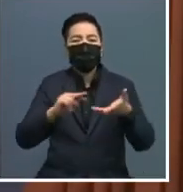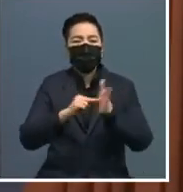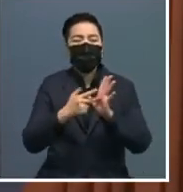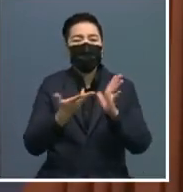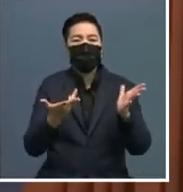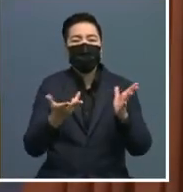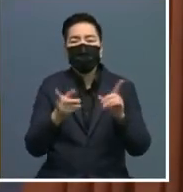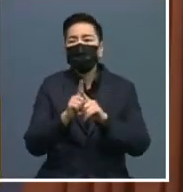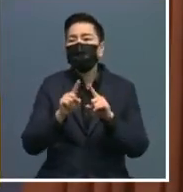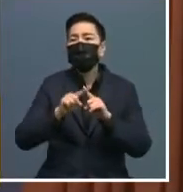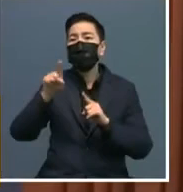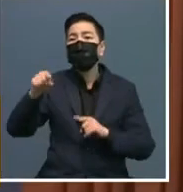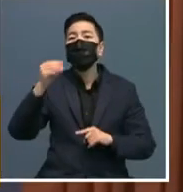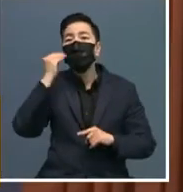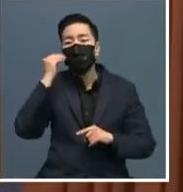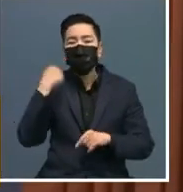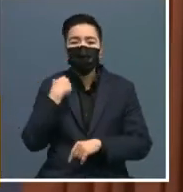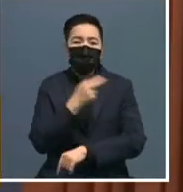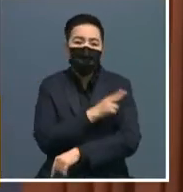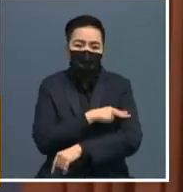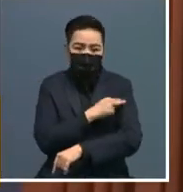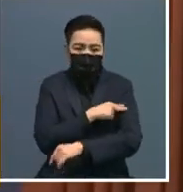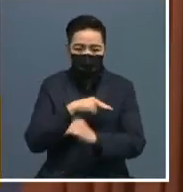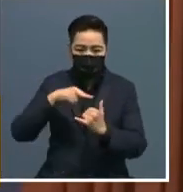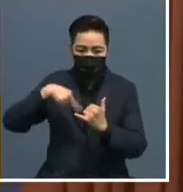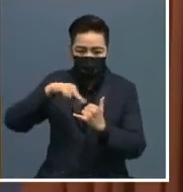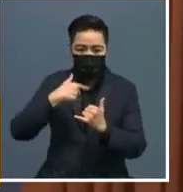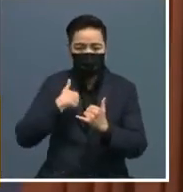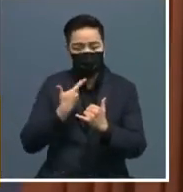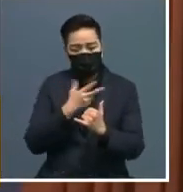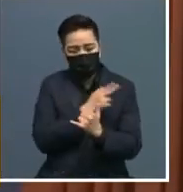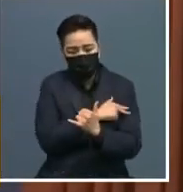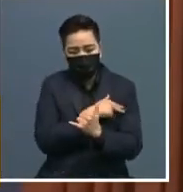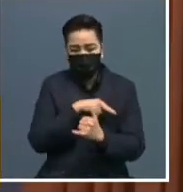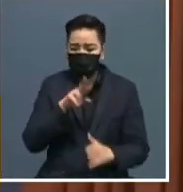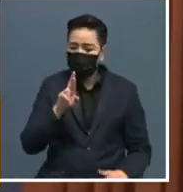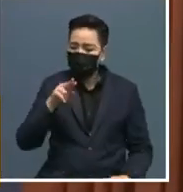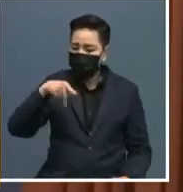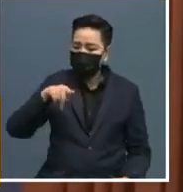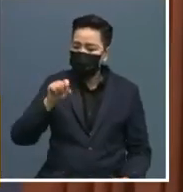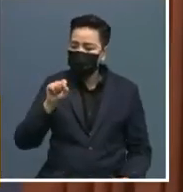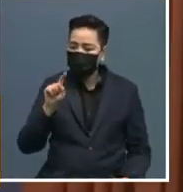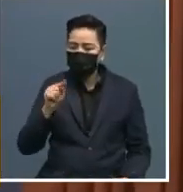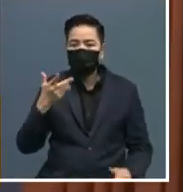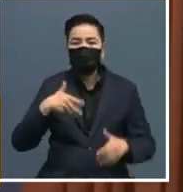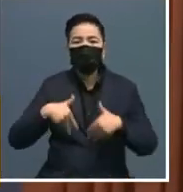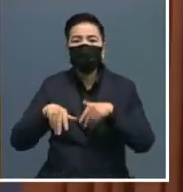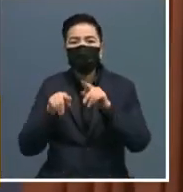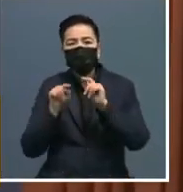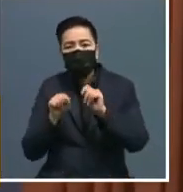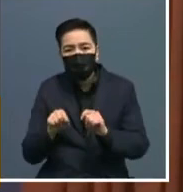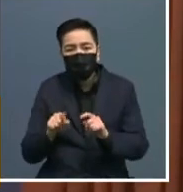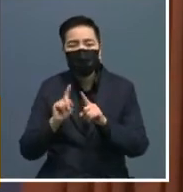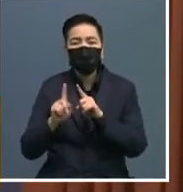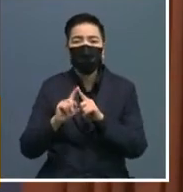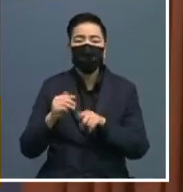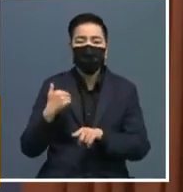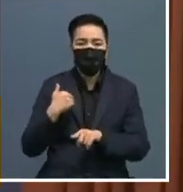ที่จะมีระบบสาธารณสุขโรงพยาบาลรพ.สต.นะครับหรือมี